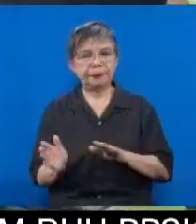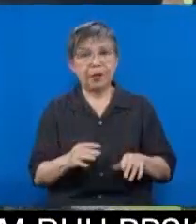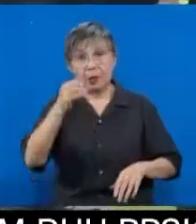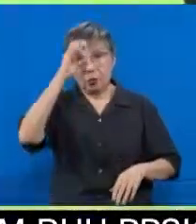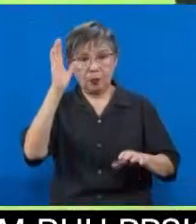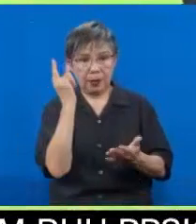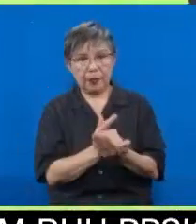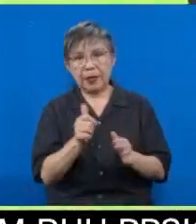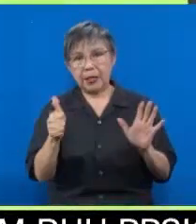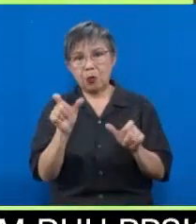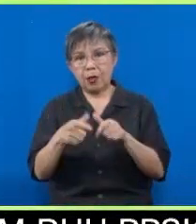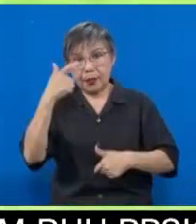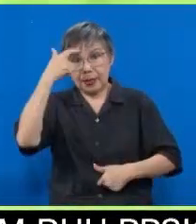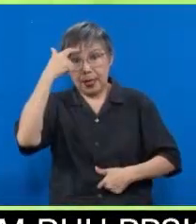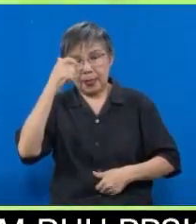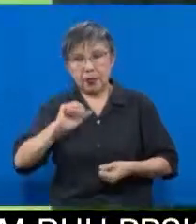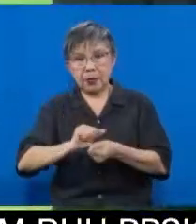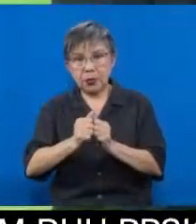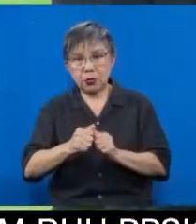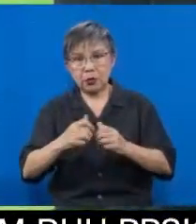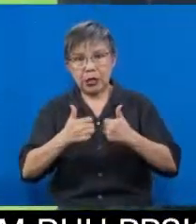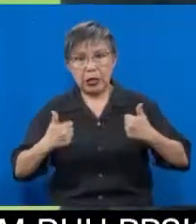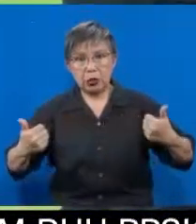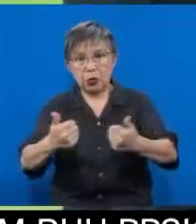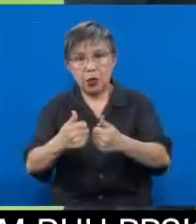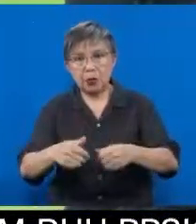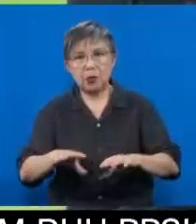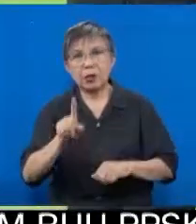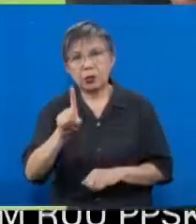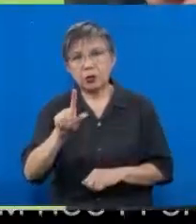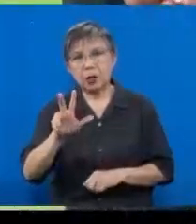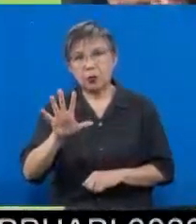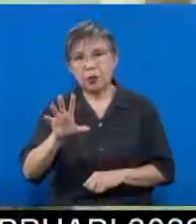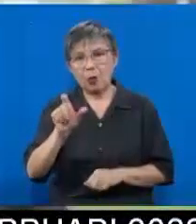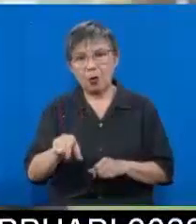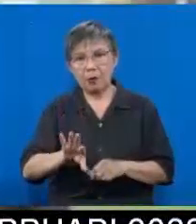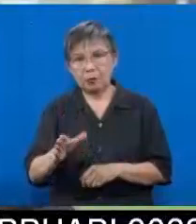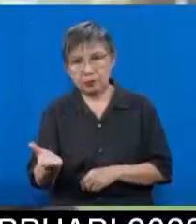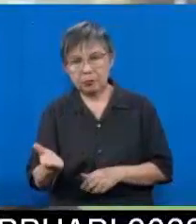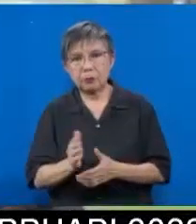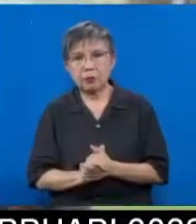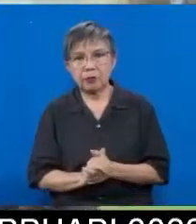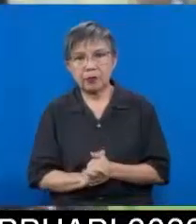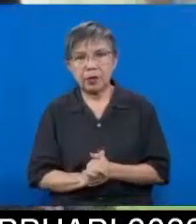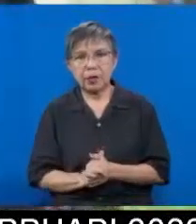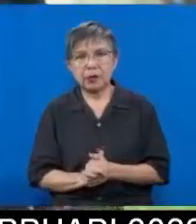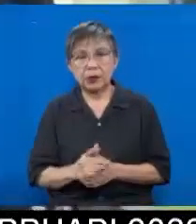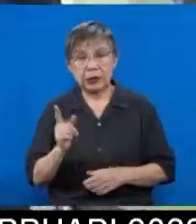menetapkan 6 tersangka dalam kasus tragedi Kanjuruhan yang menewaskan 135 orang. 3 di antara